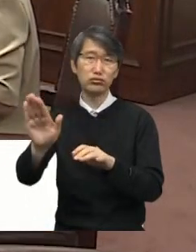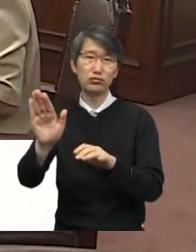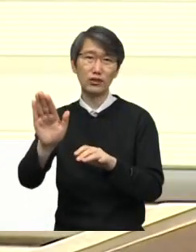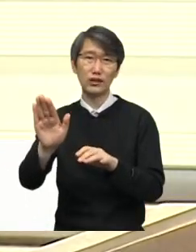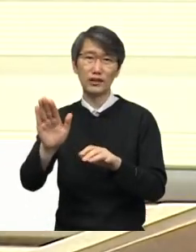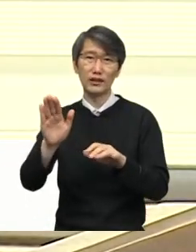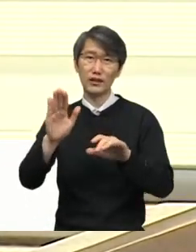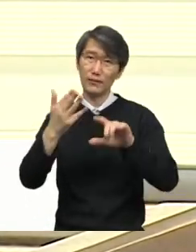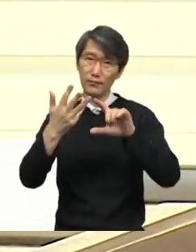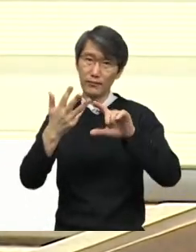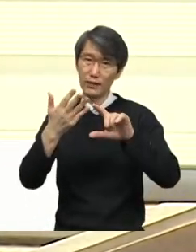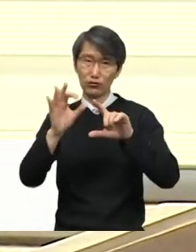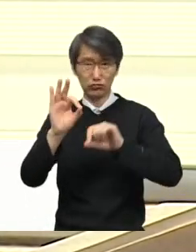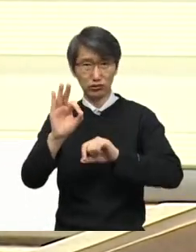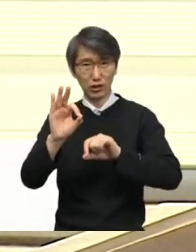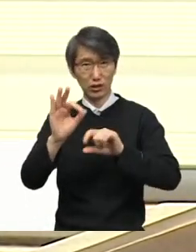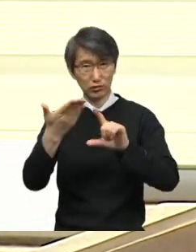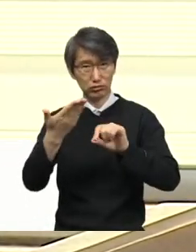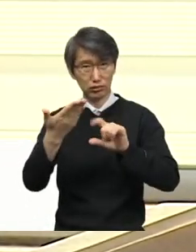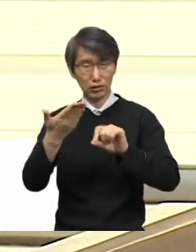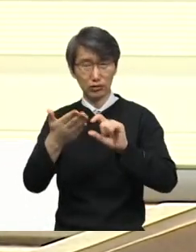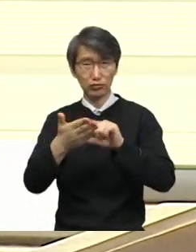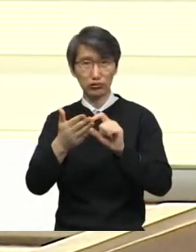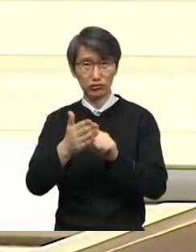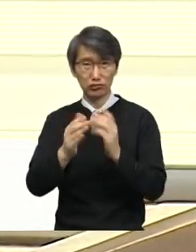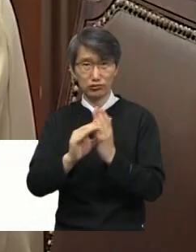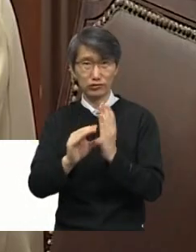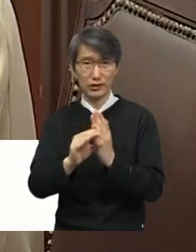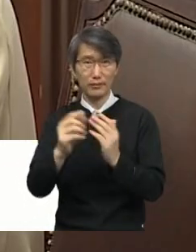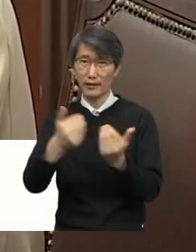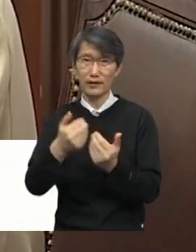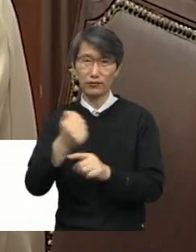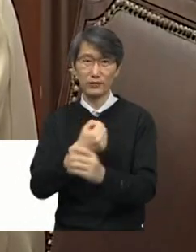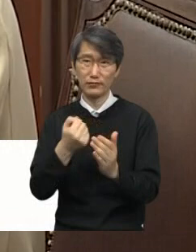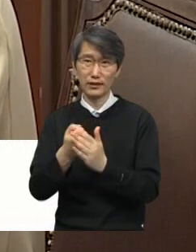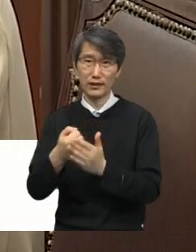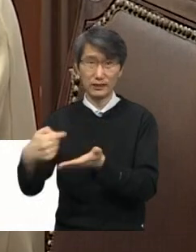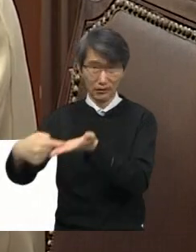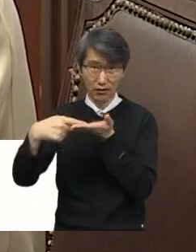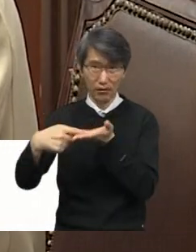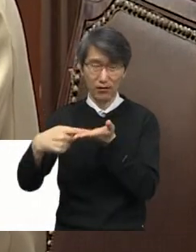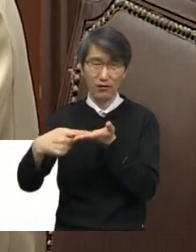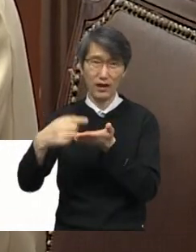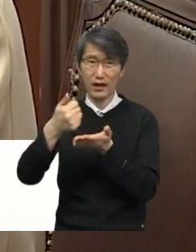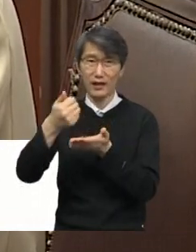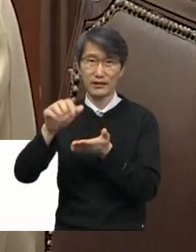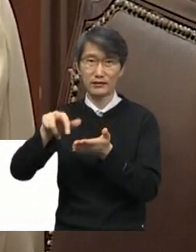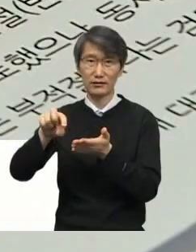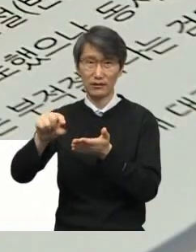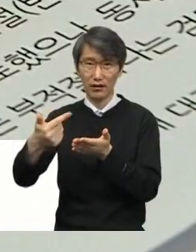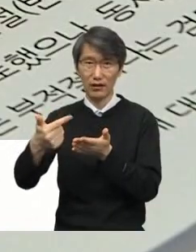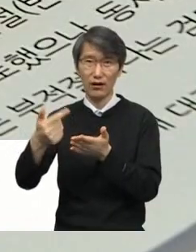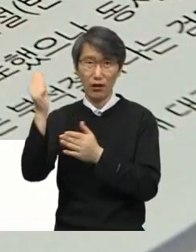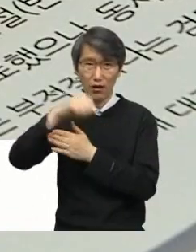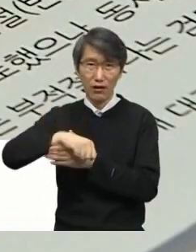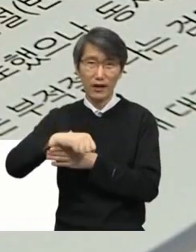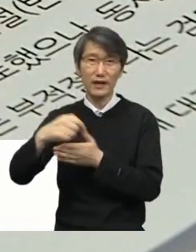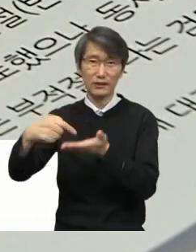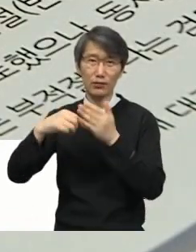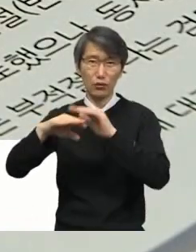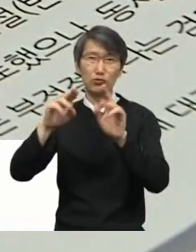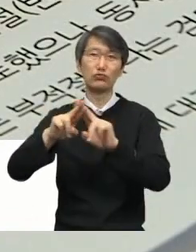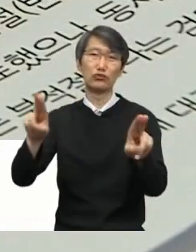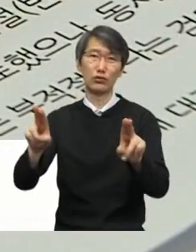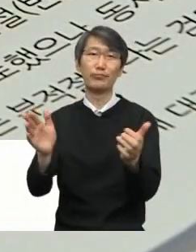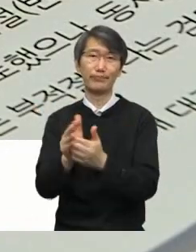중순 하남시는 해당 지역 주민들의 반대 등을 이유로 한전이 신청한 변환 시설 증설 관련 네권의 건축허가 신청을 모두